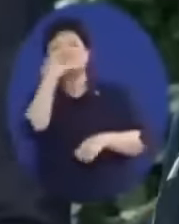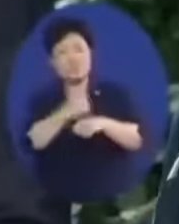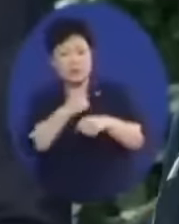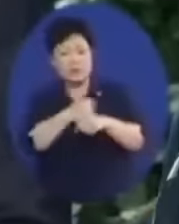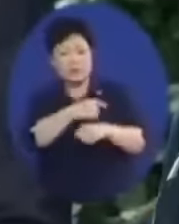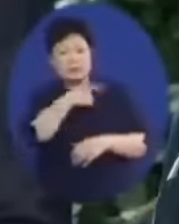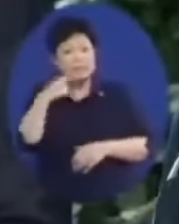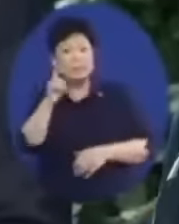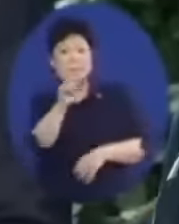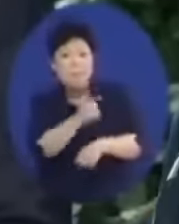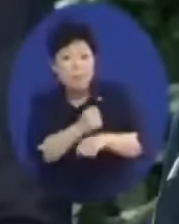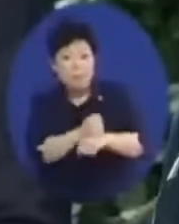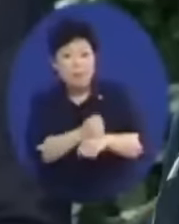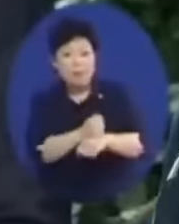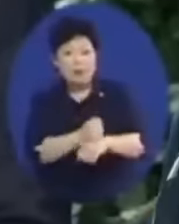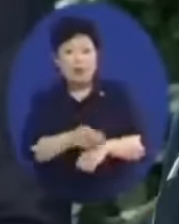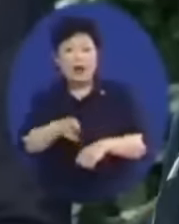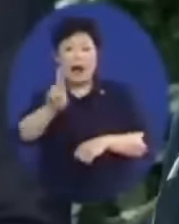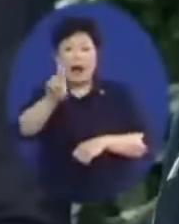피는